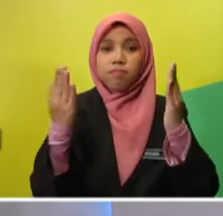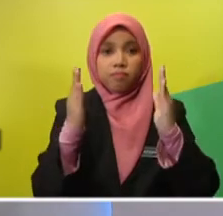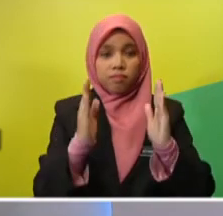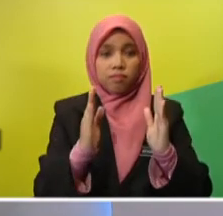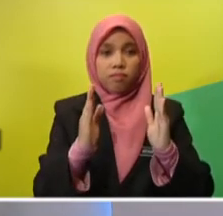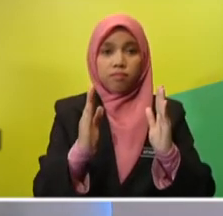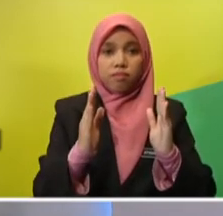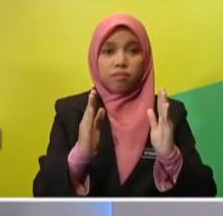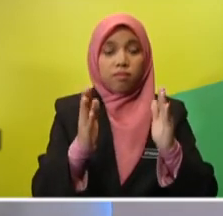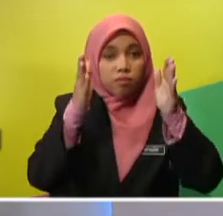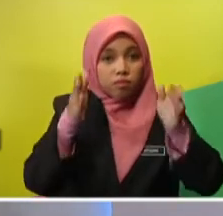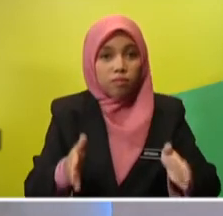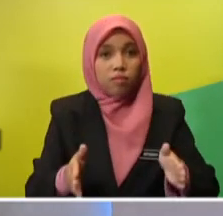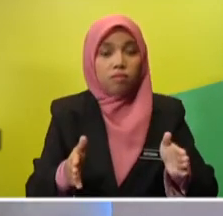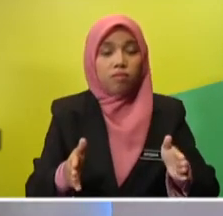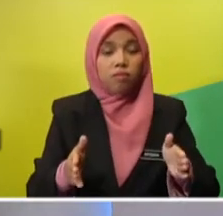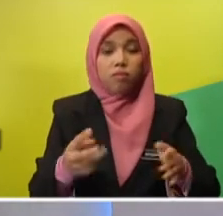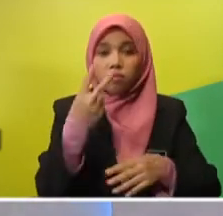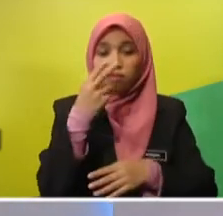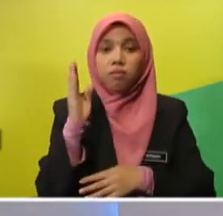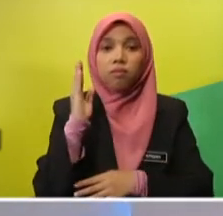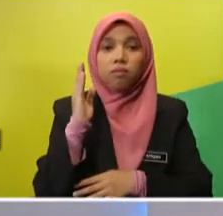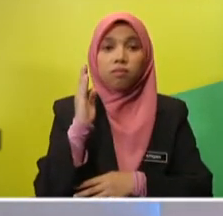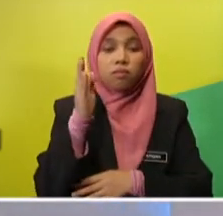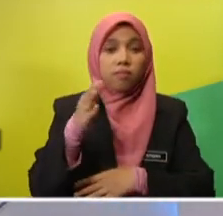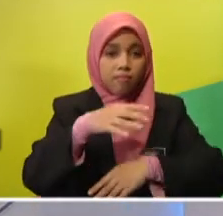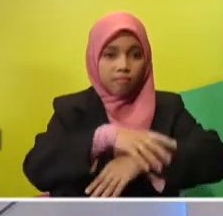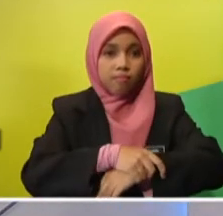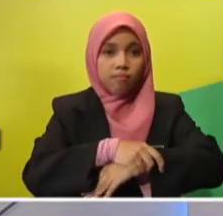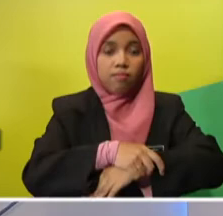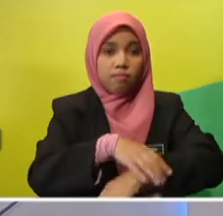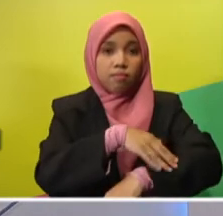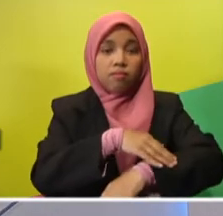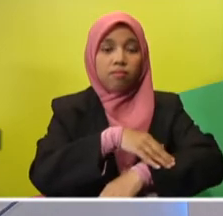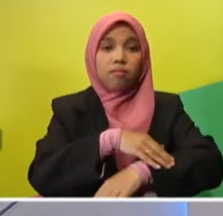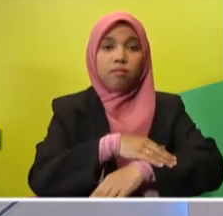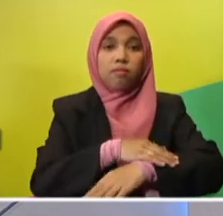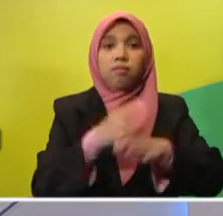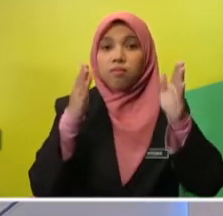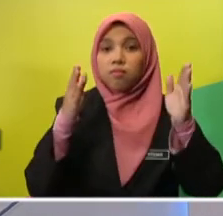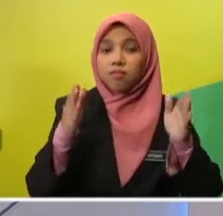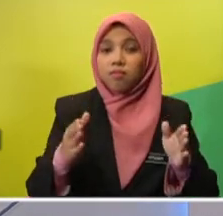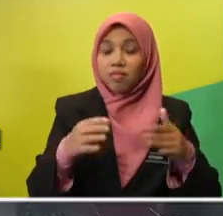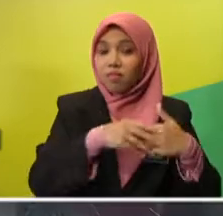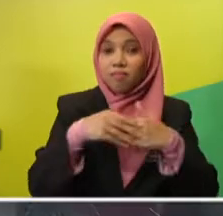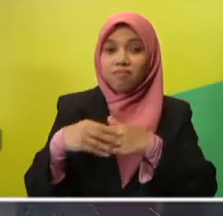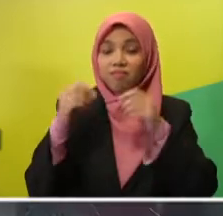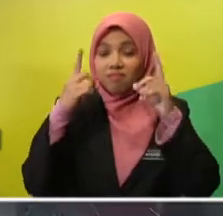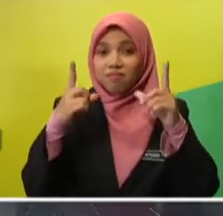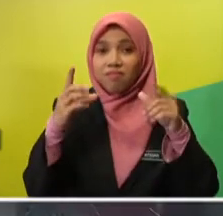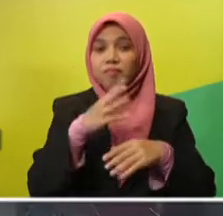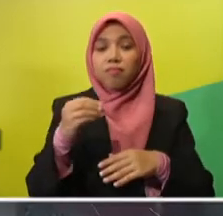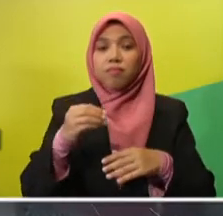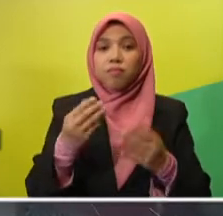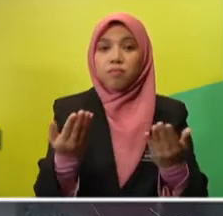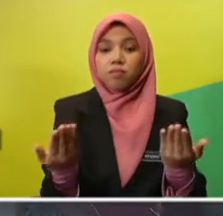akan memegang tangan pemandu celik dan berubah posisi, kemudian teruskan perjalanan. Betul, Kak Rina. Sangat tepatlah, Kak